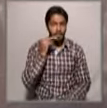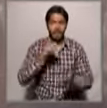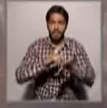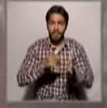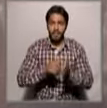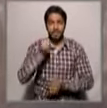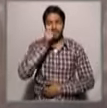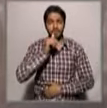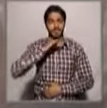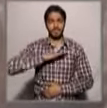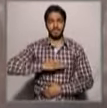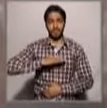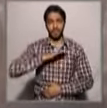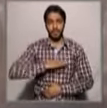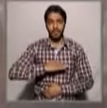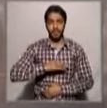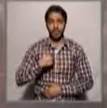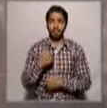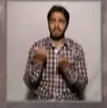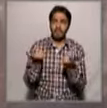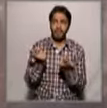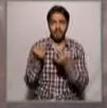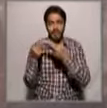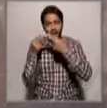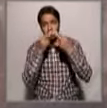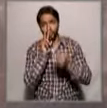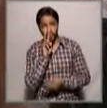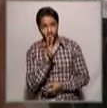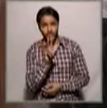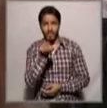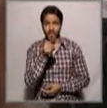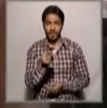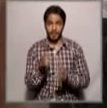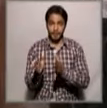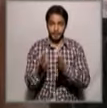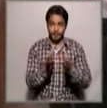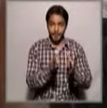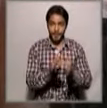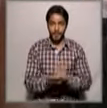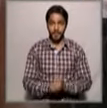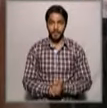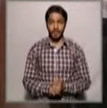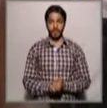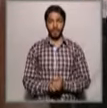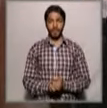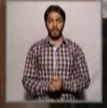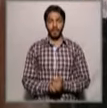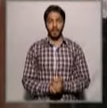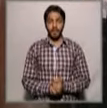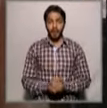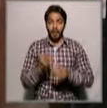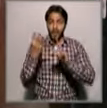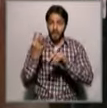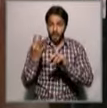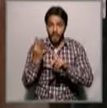وتحتسبي وليس أكثر من ذلك، وانتظار الرؤى ليس هذا من طريقة. تمام. العمرة هل هذا يعني هي تنتوي أن